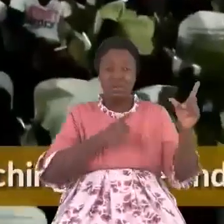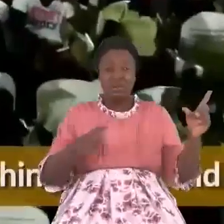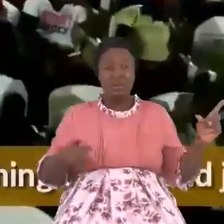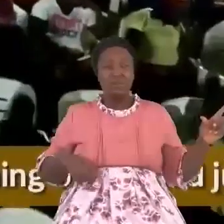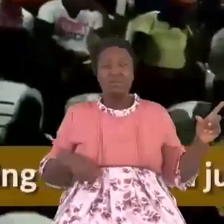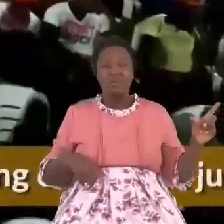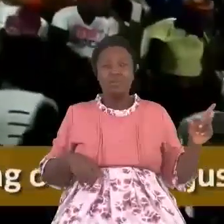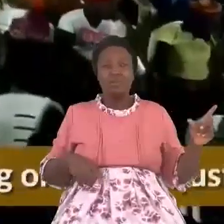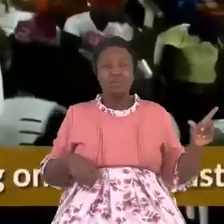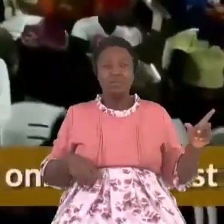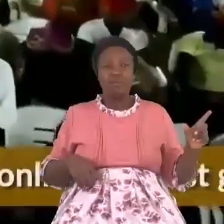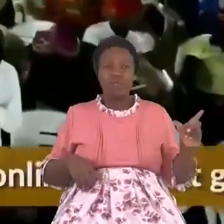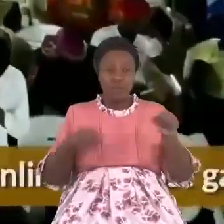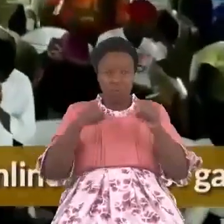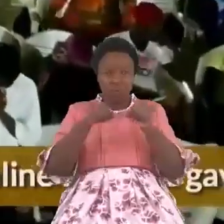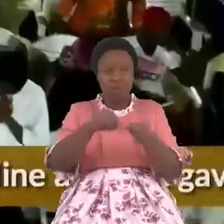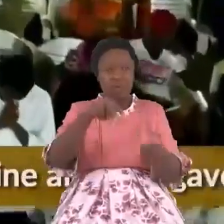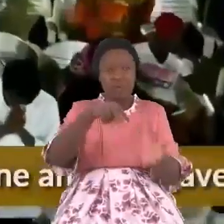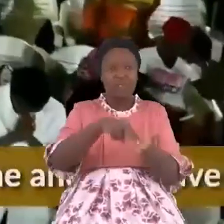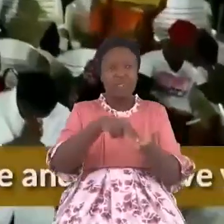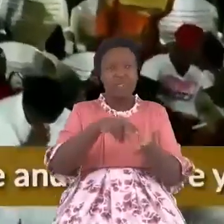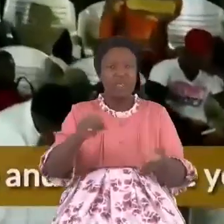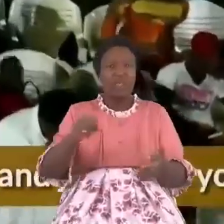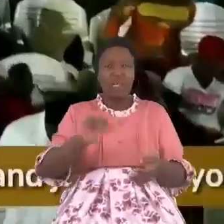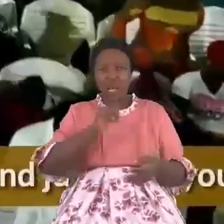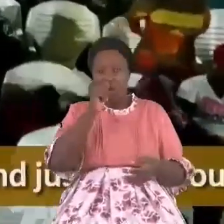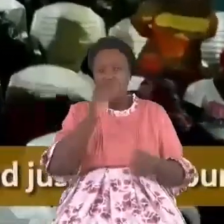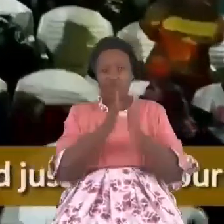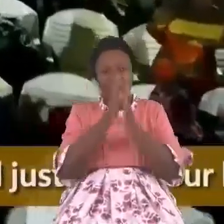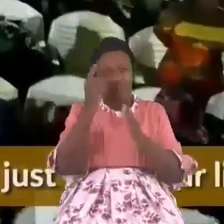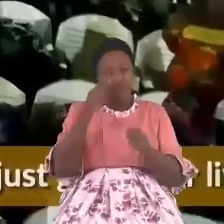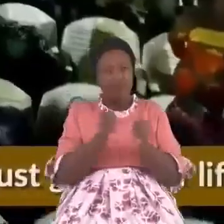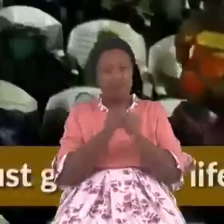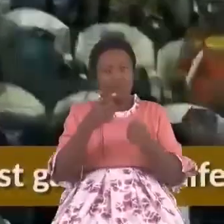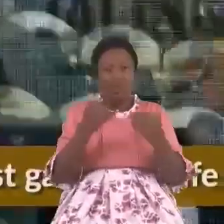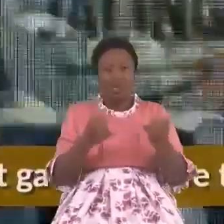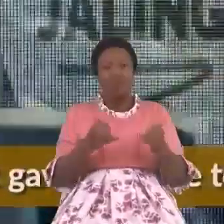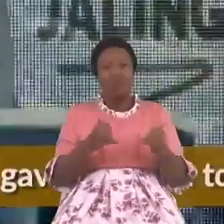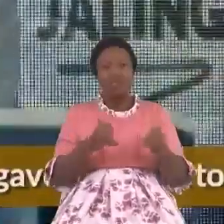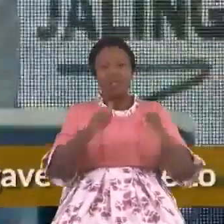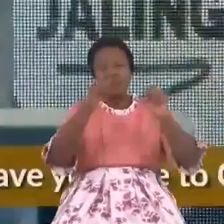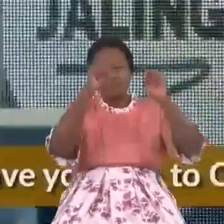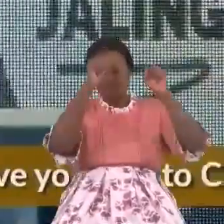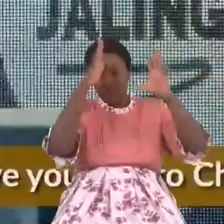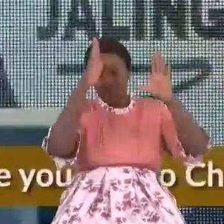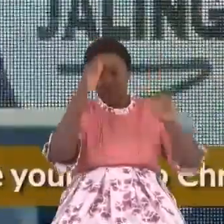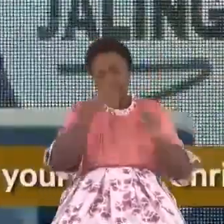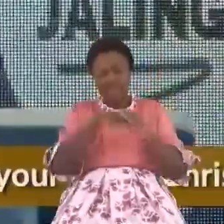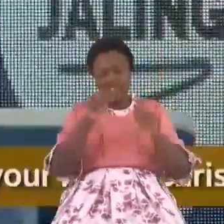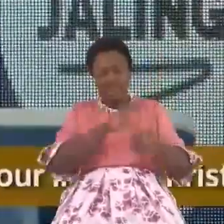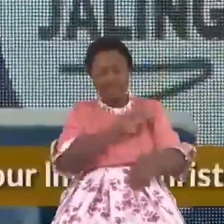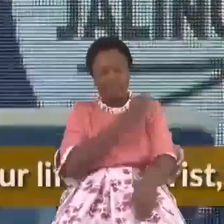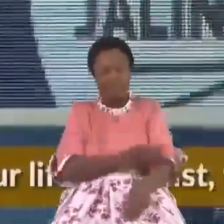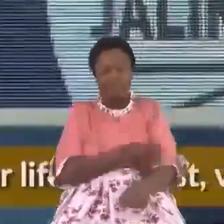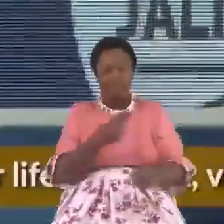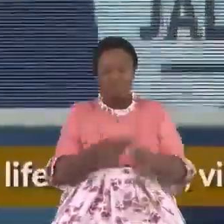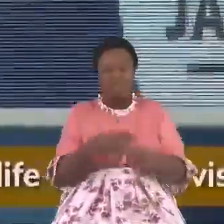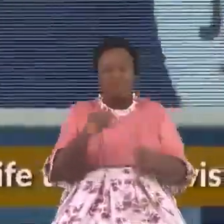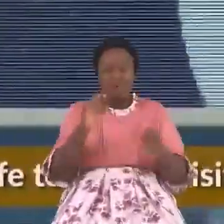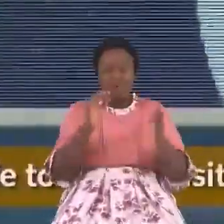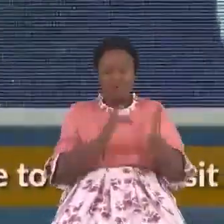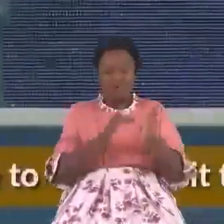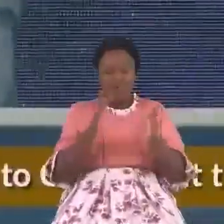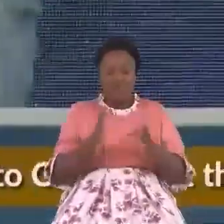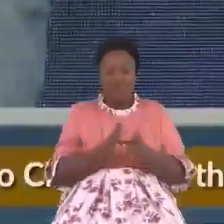ọtọ n'ụkwụ gị, mụ na gị na-ekpekọta ekpere ọnụ ugbu a. Chineke Nna nke eluigwe, anyị na-ekele gị n'aha